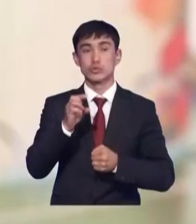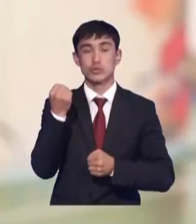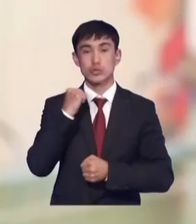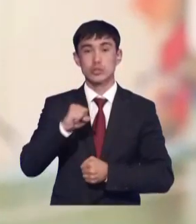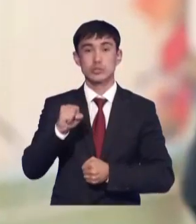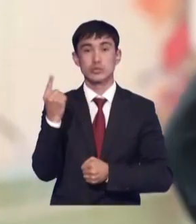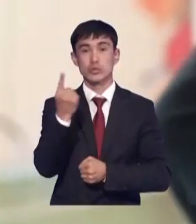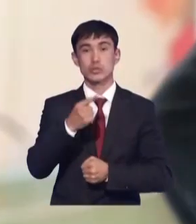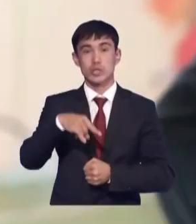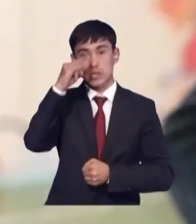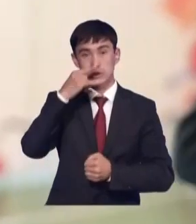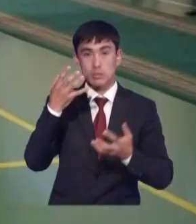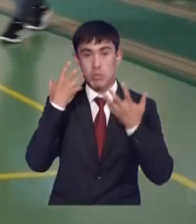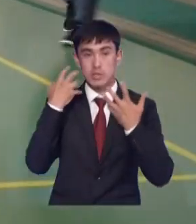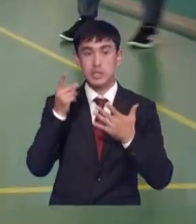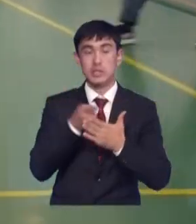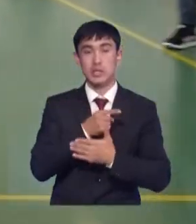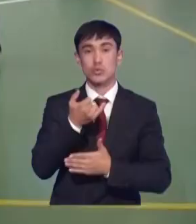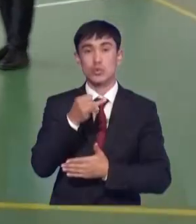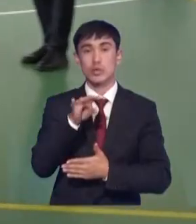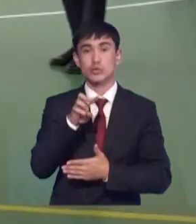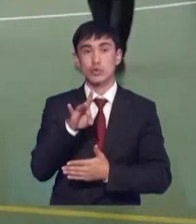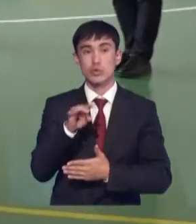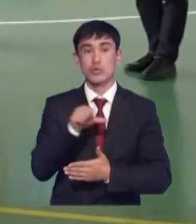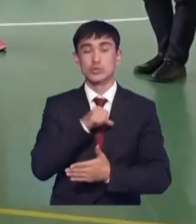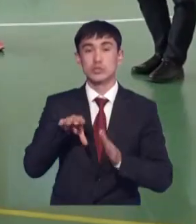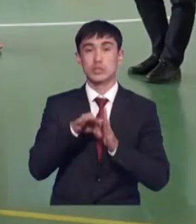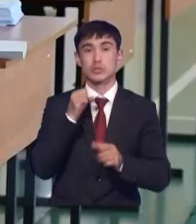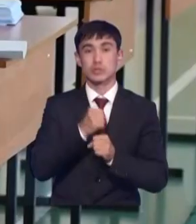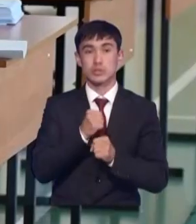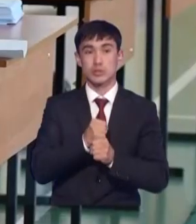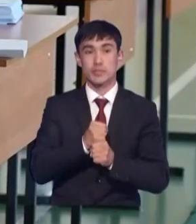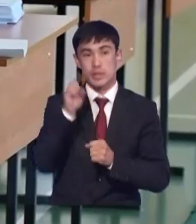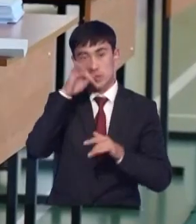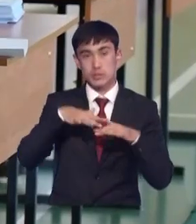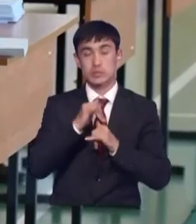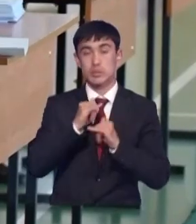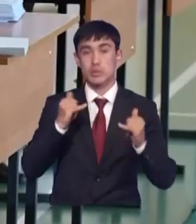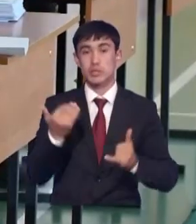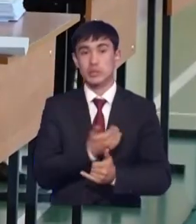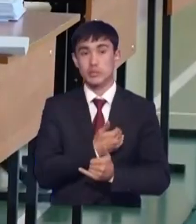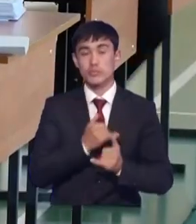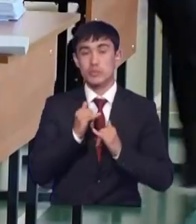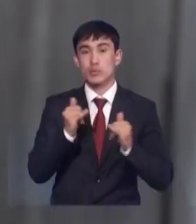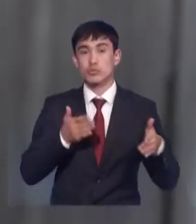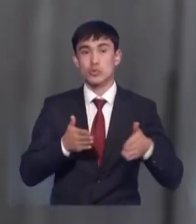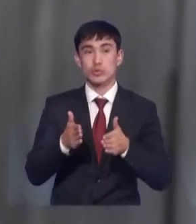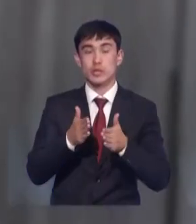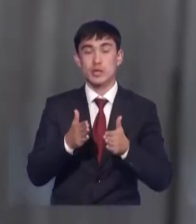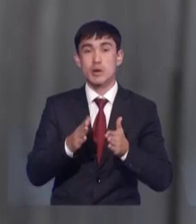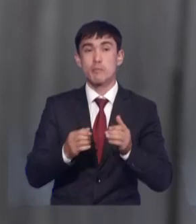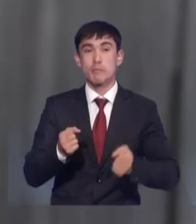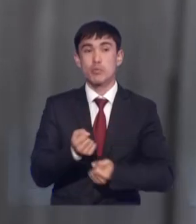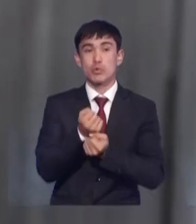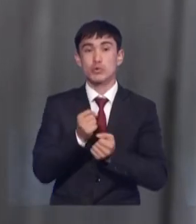барысы атанған Ұлан Рысқұл да өз таңдауын жасады. Еліміздің өсіп өркендеп дамығанын қалаймын. Сондықтан даму жолындағы тың бастамаларды қолдау